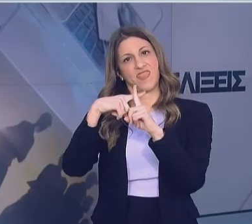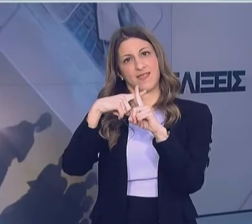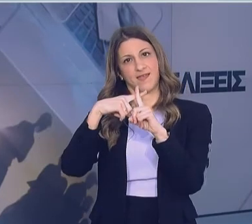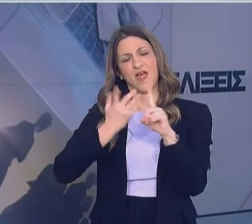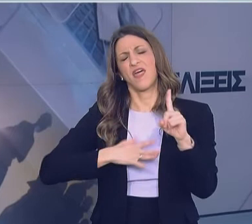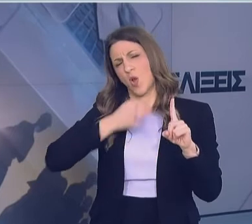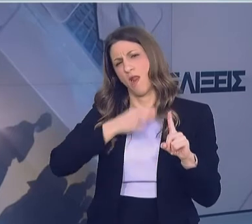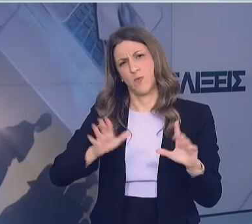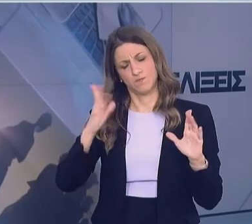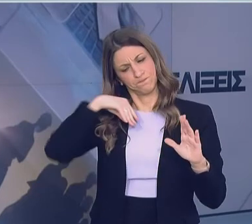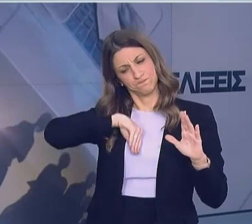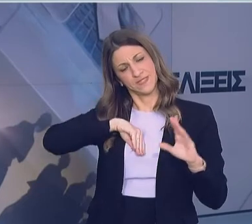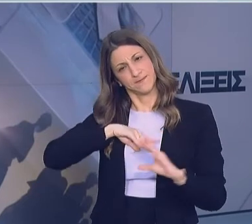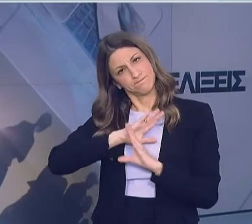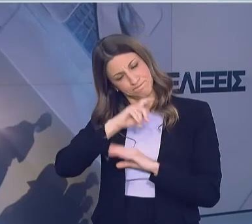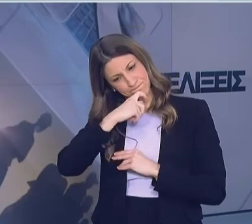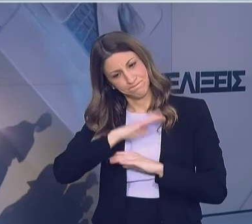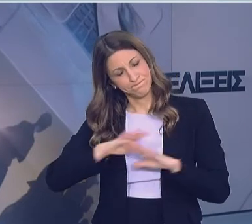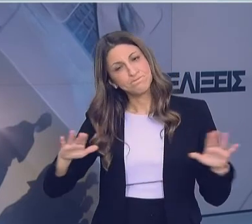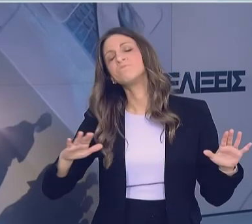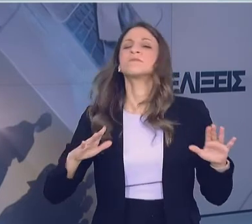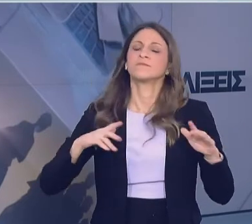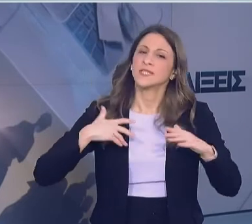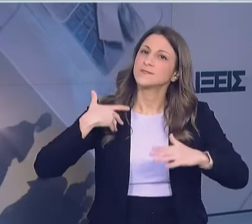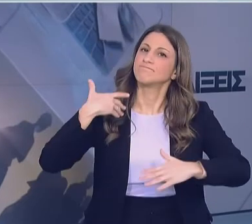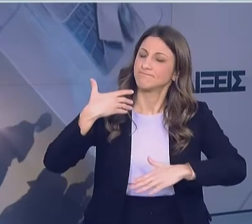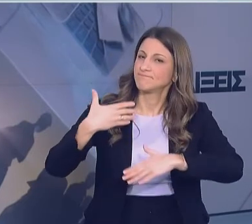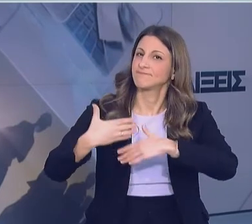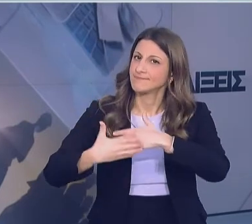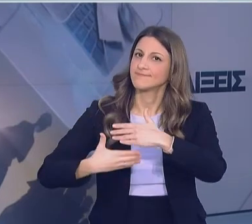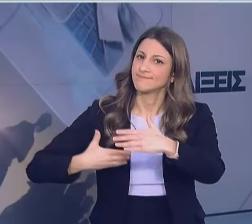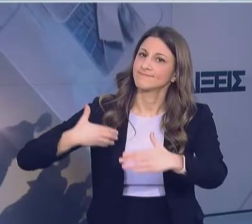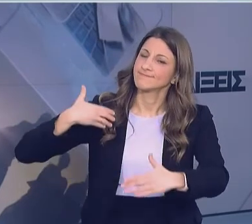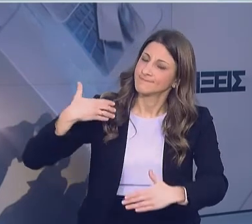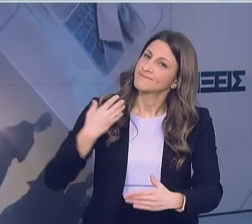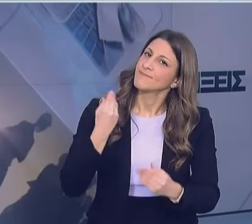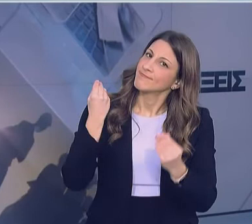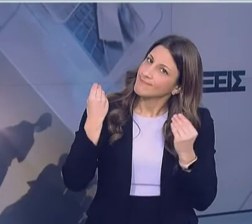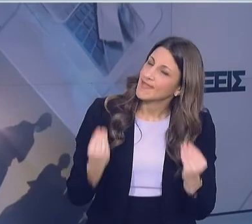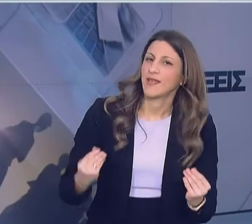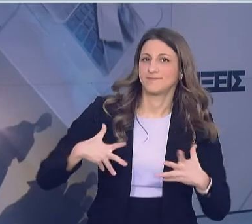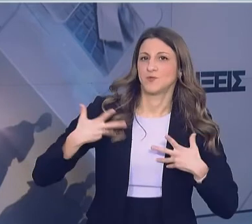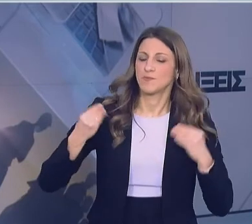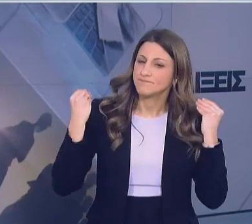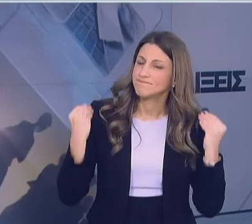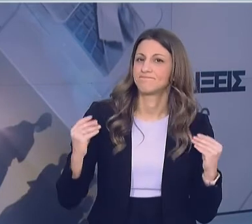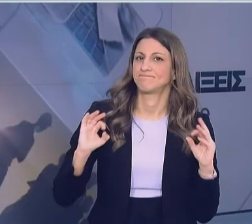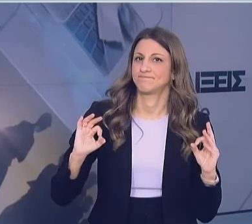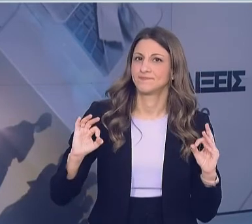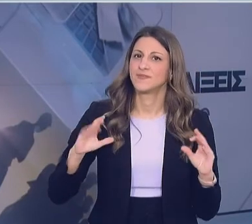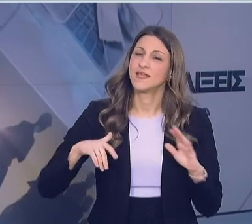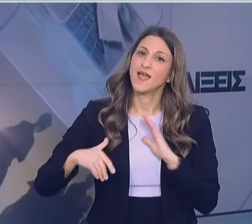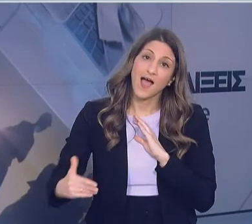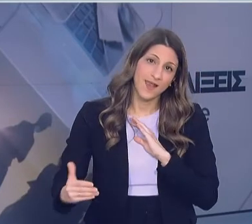αισιοδοξία. Νομίζω σιγά σιγά όπως προχωράμε είμαστε χαρούμενοι. Αλλά μπορεί